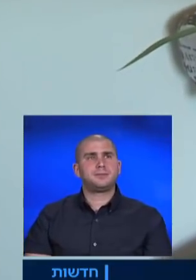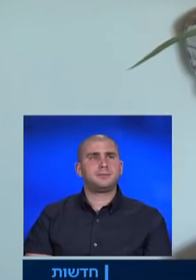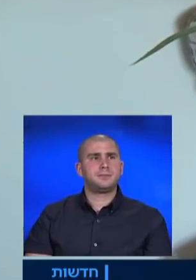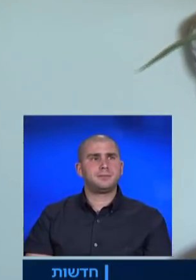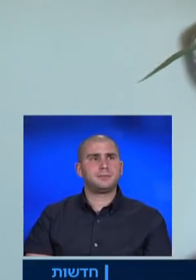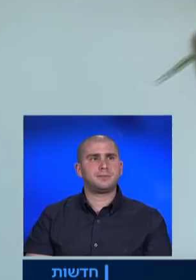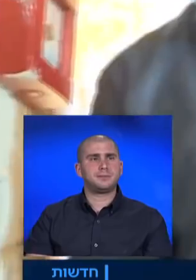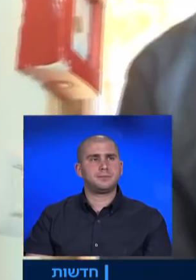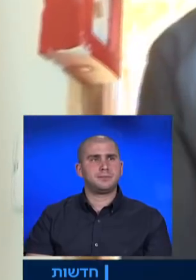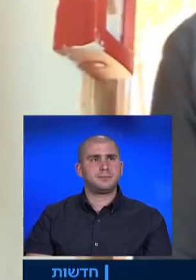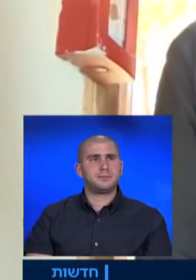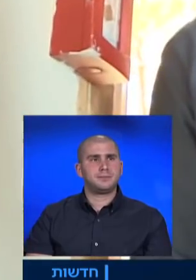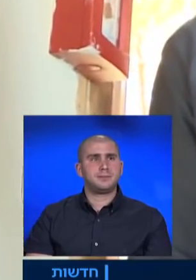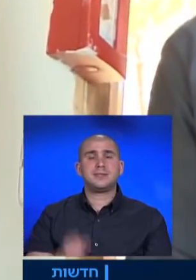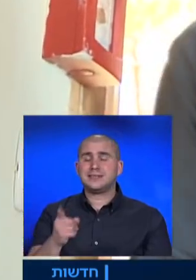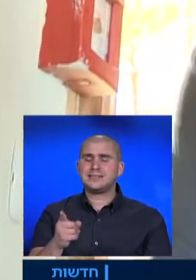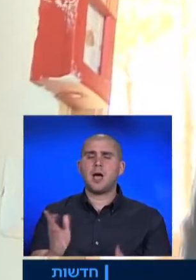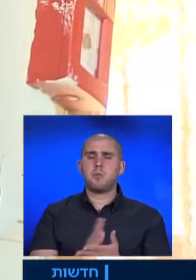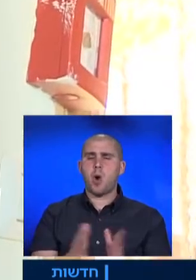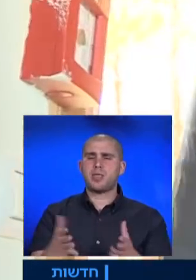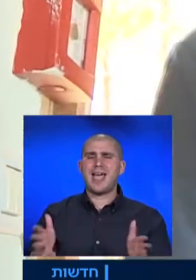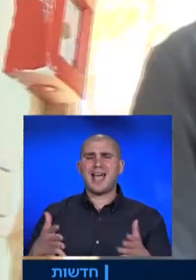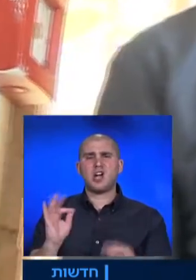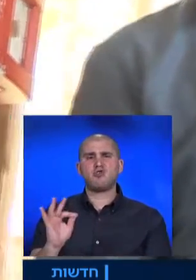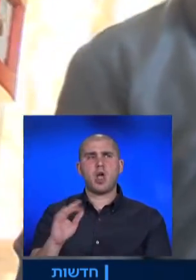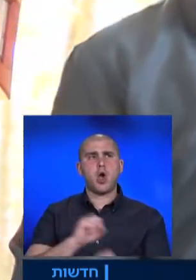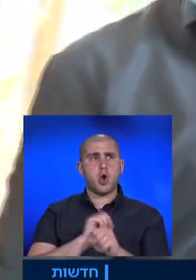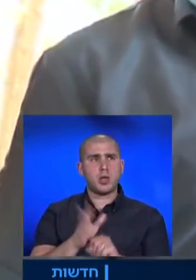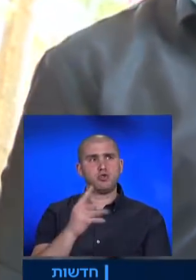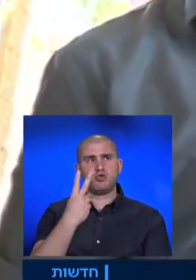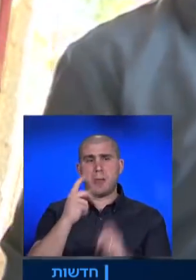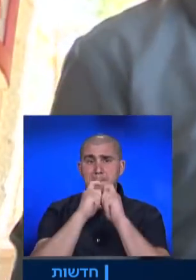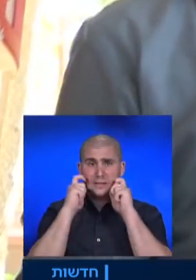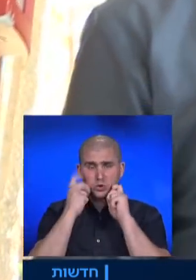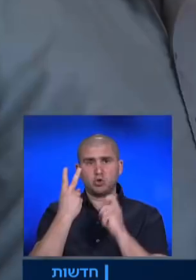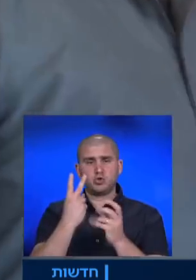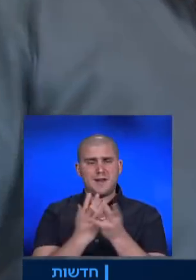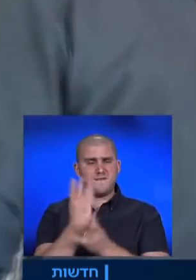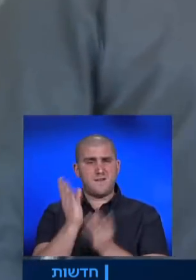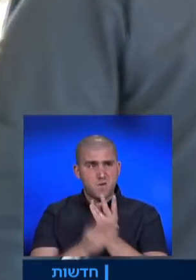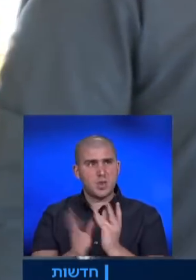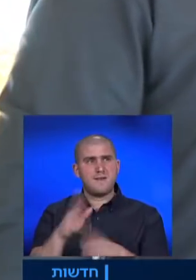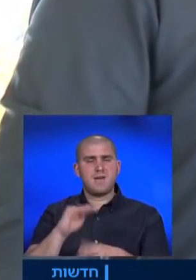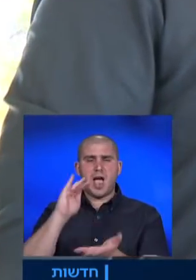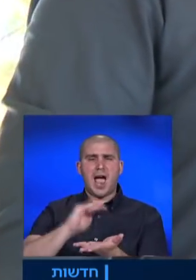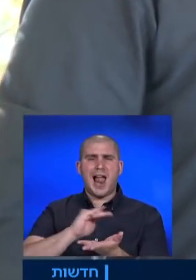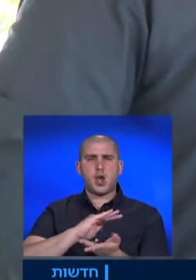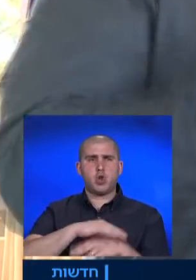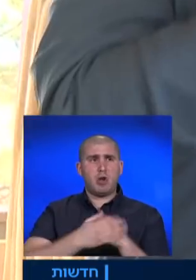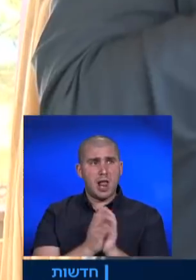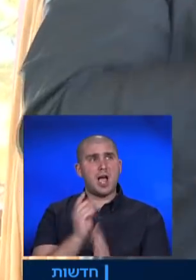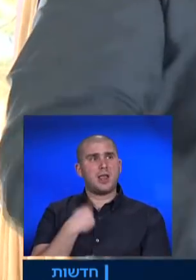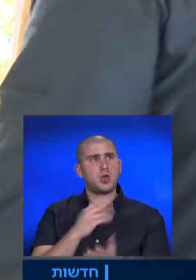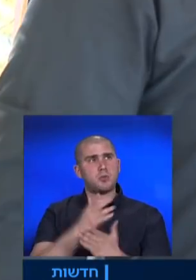זה פקל קורונה, כאן יש שני מסכות, שני זוגות כפפות ואת האלכוג'ל. ואיזה אנחנו מודדים להם חום.